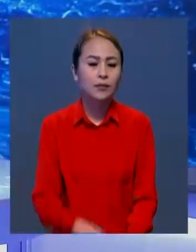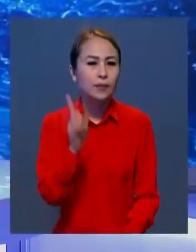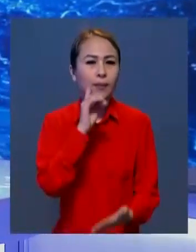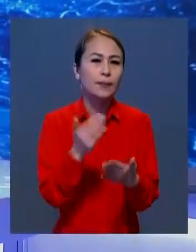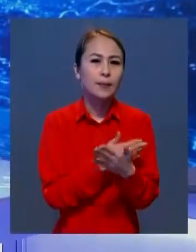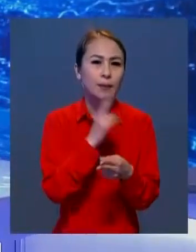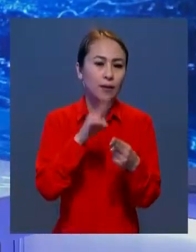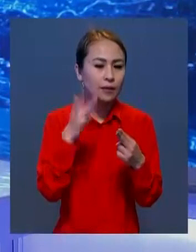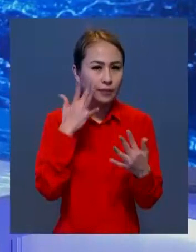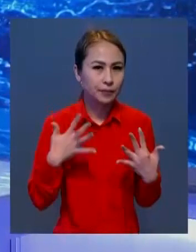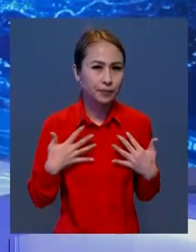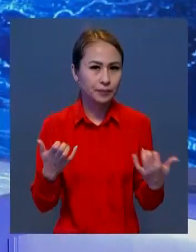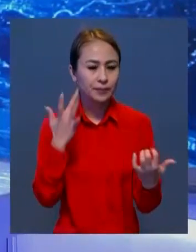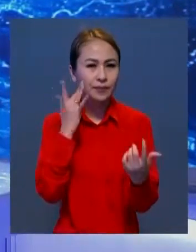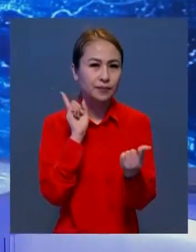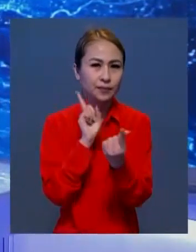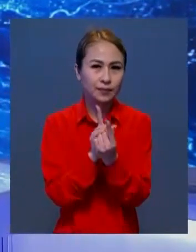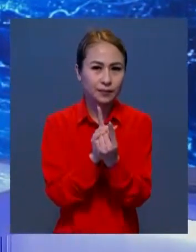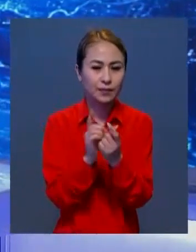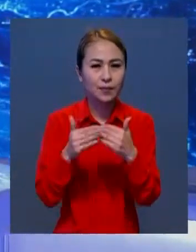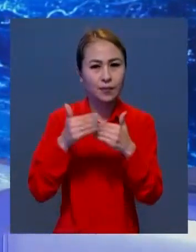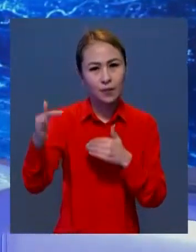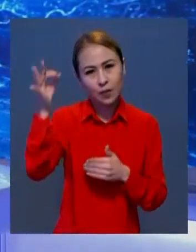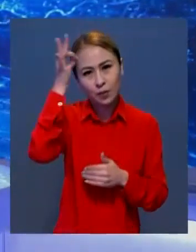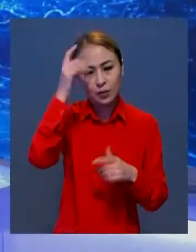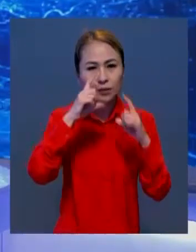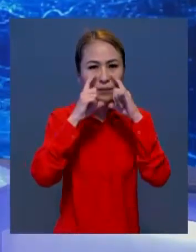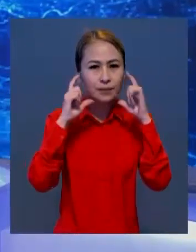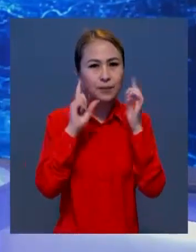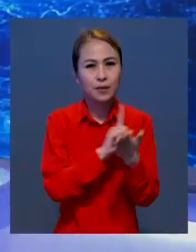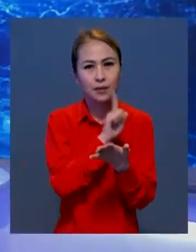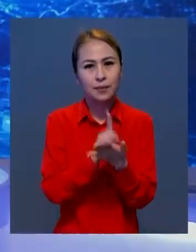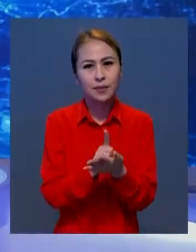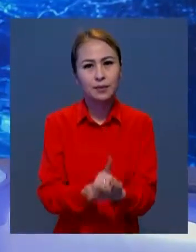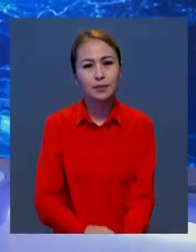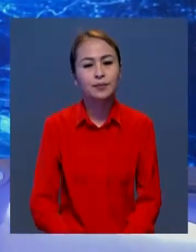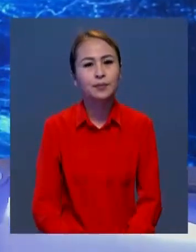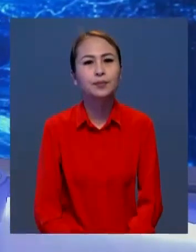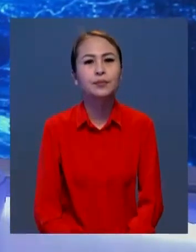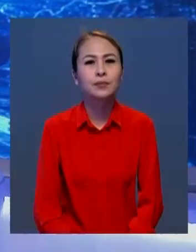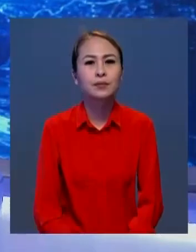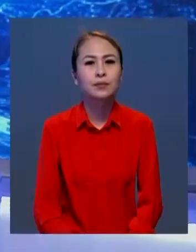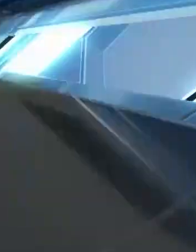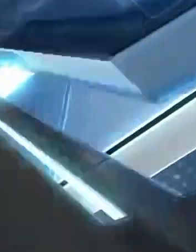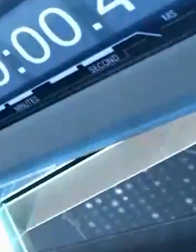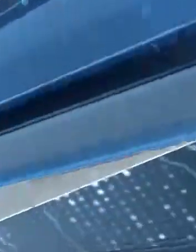Осы сағатқа келіп түскен жаңалықтардың реті тамам. Әлеуметтік арақашықтықты сақтап, маска тағып жүруді де ұмытпаңыздар.